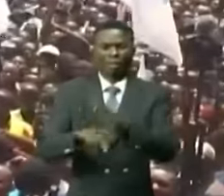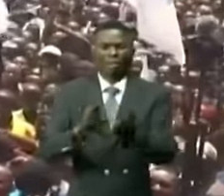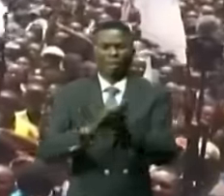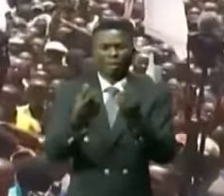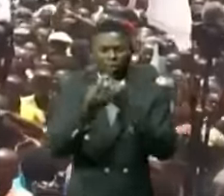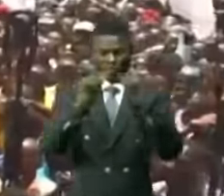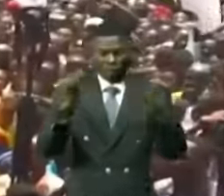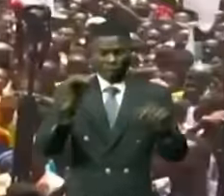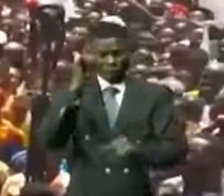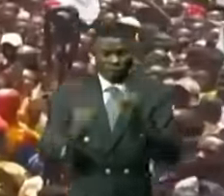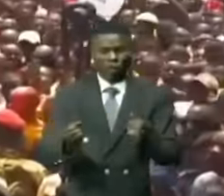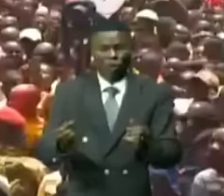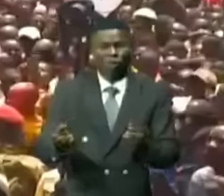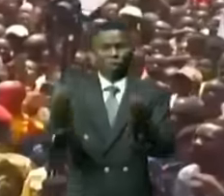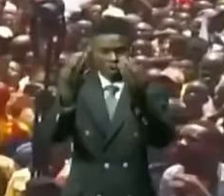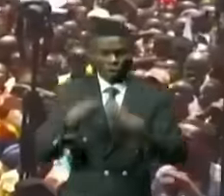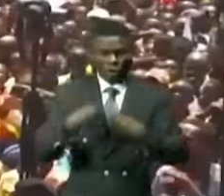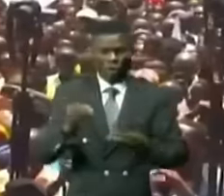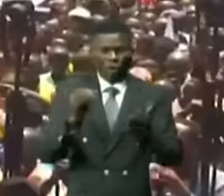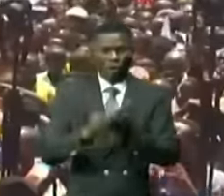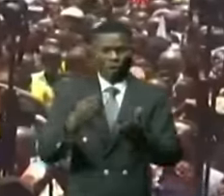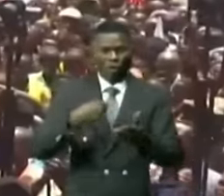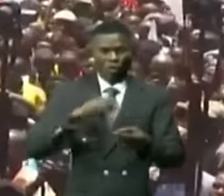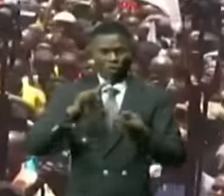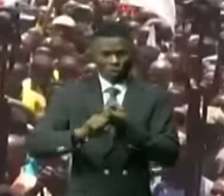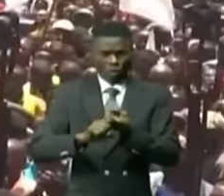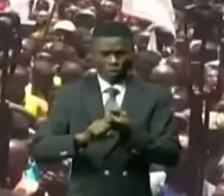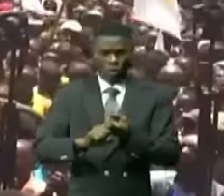Ceux qui me saluent confiance,